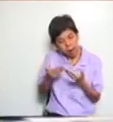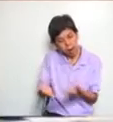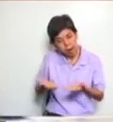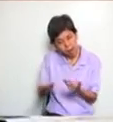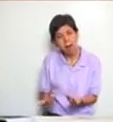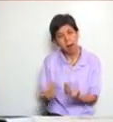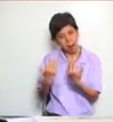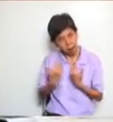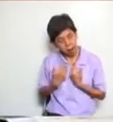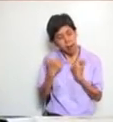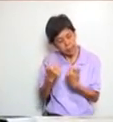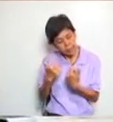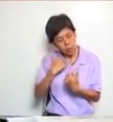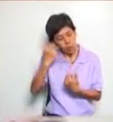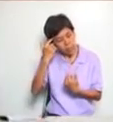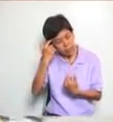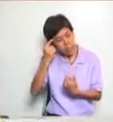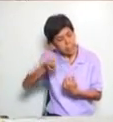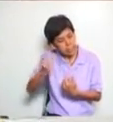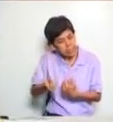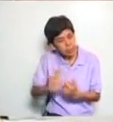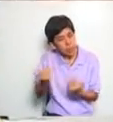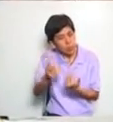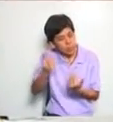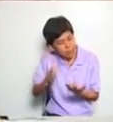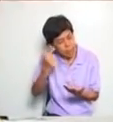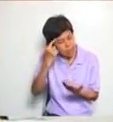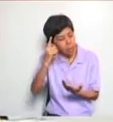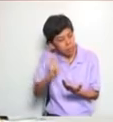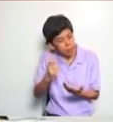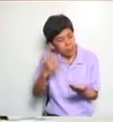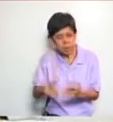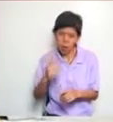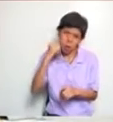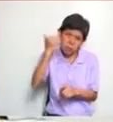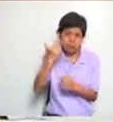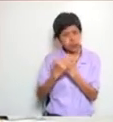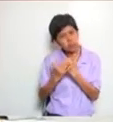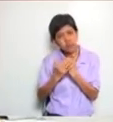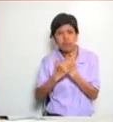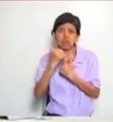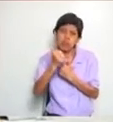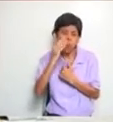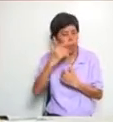สุขมา 9ปีที่ผ่